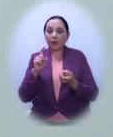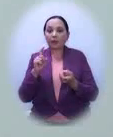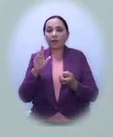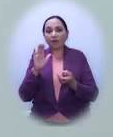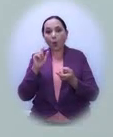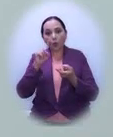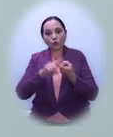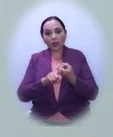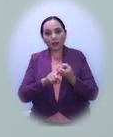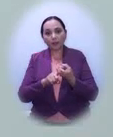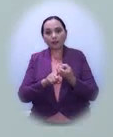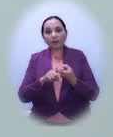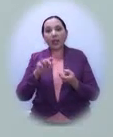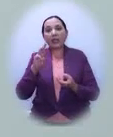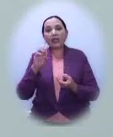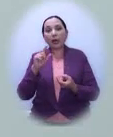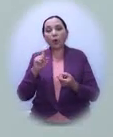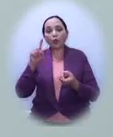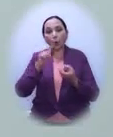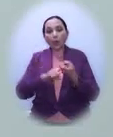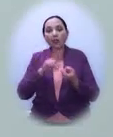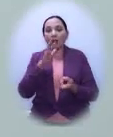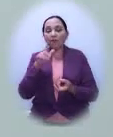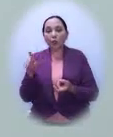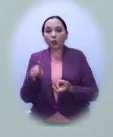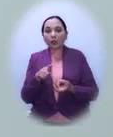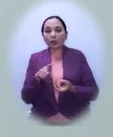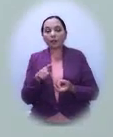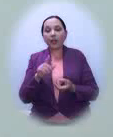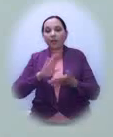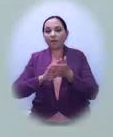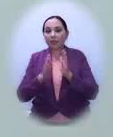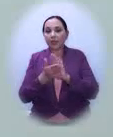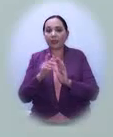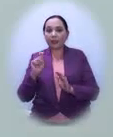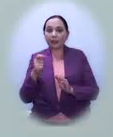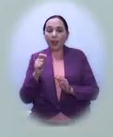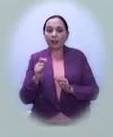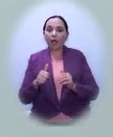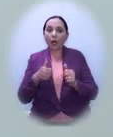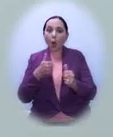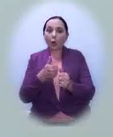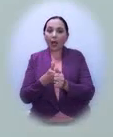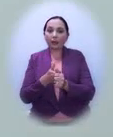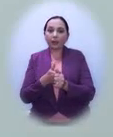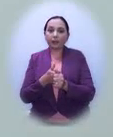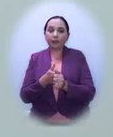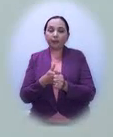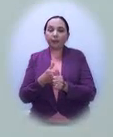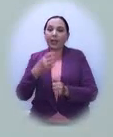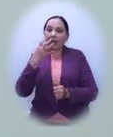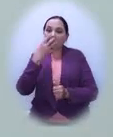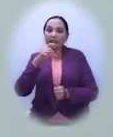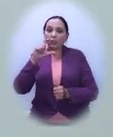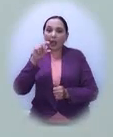uzadi va qo'shadi. Tarmoqqa ulangan vaqtda vaziyatlar kaliti orqali